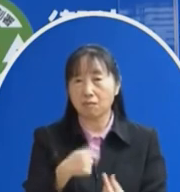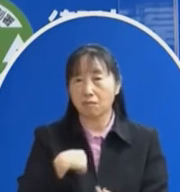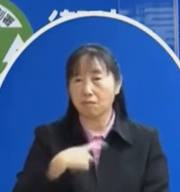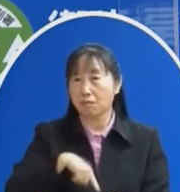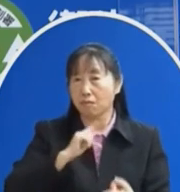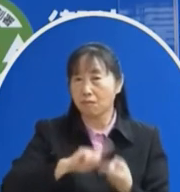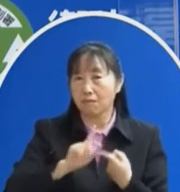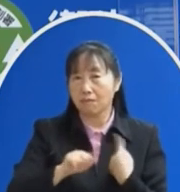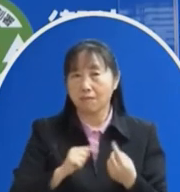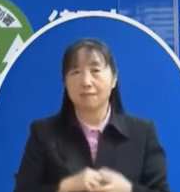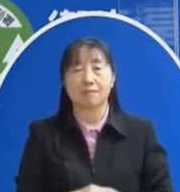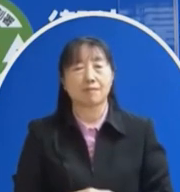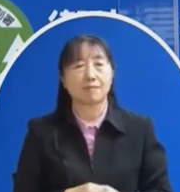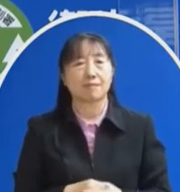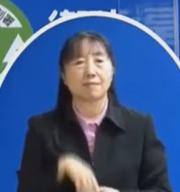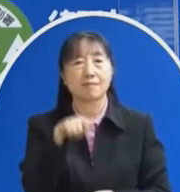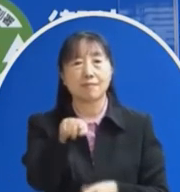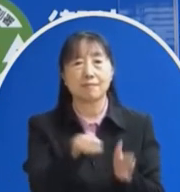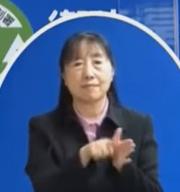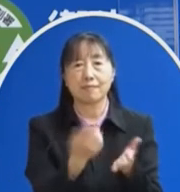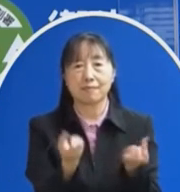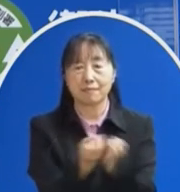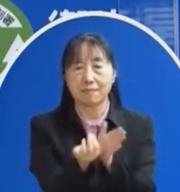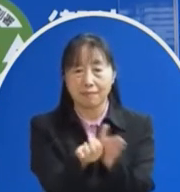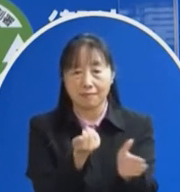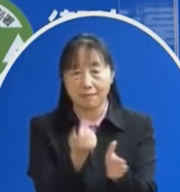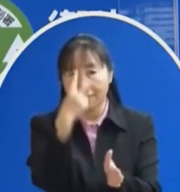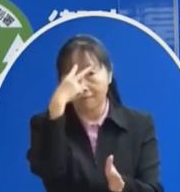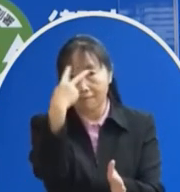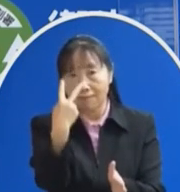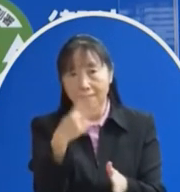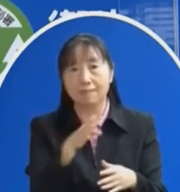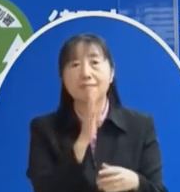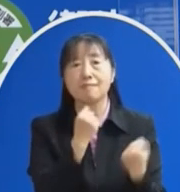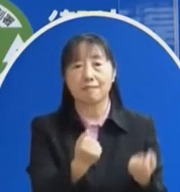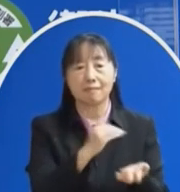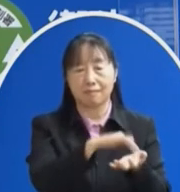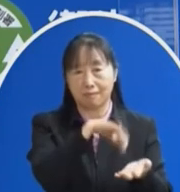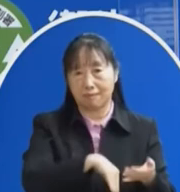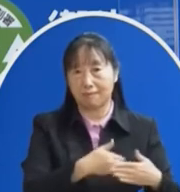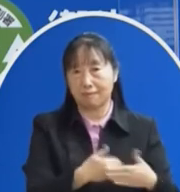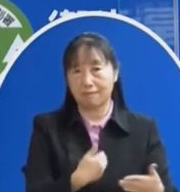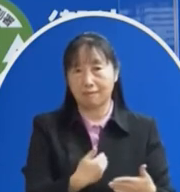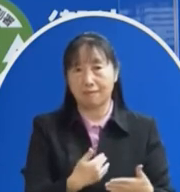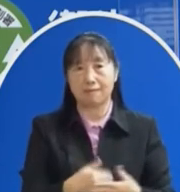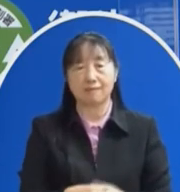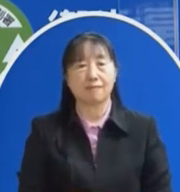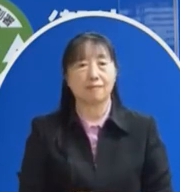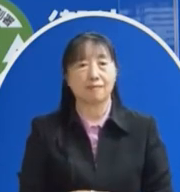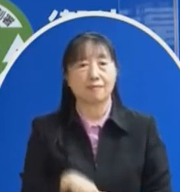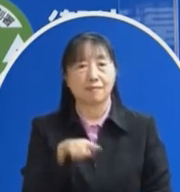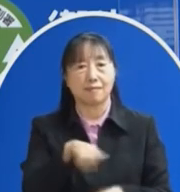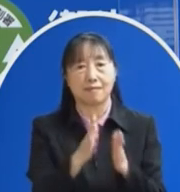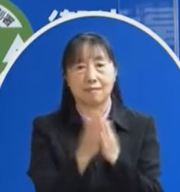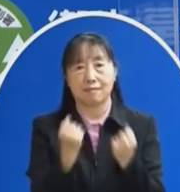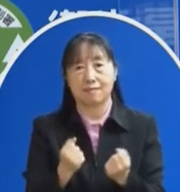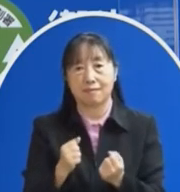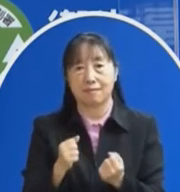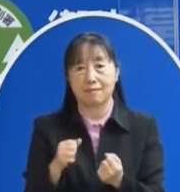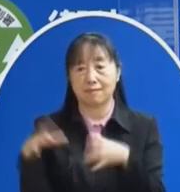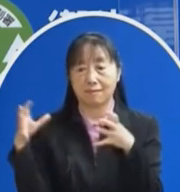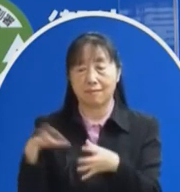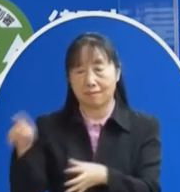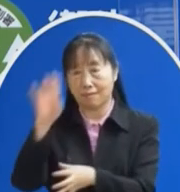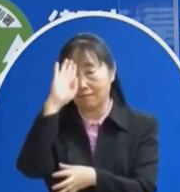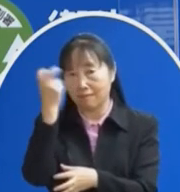常的情况。那个案发病前2天都在住院隔离前，自住院隔离前均在集中检疫